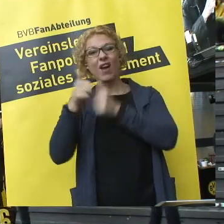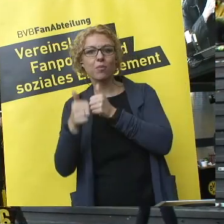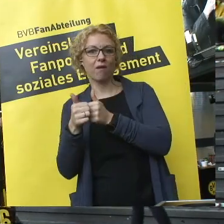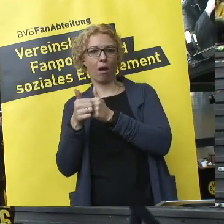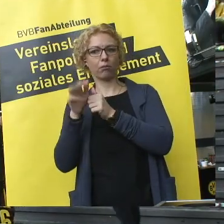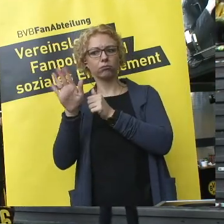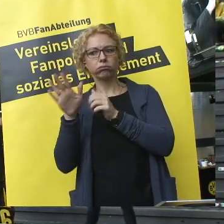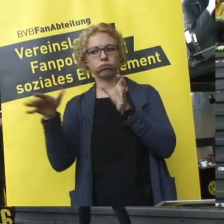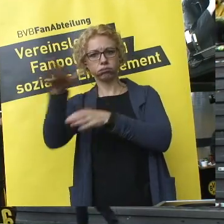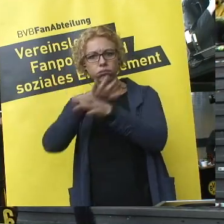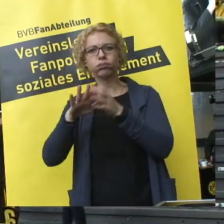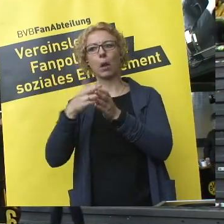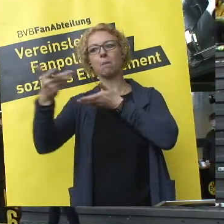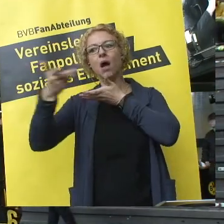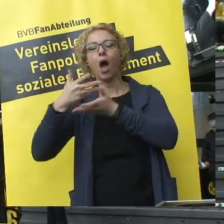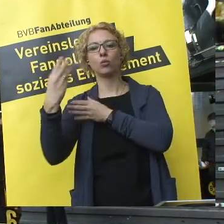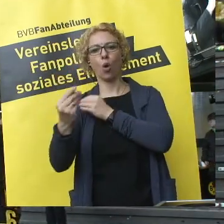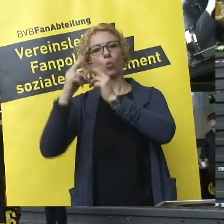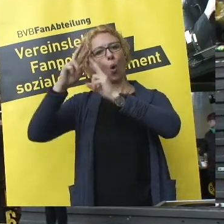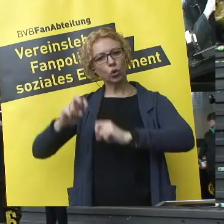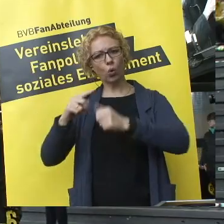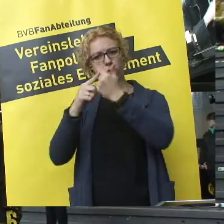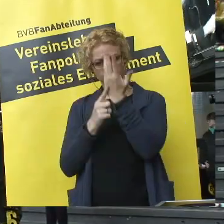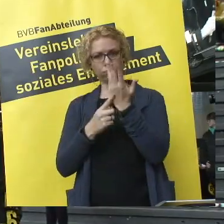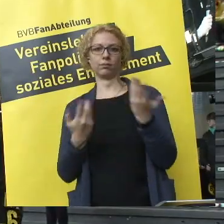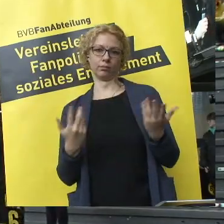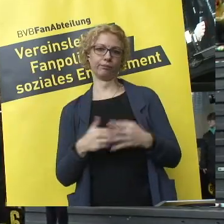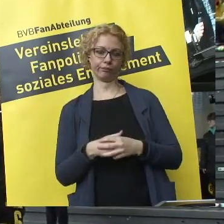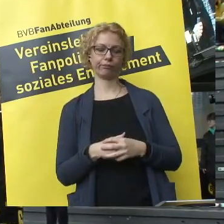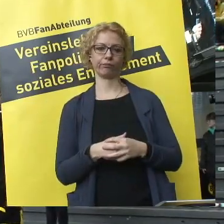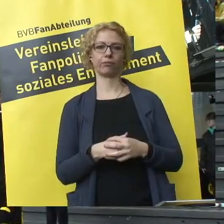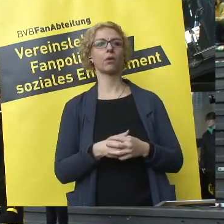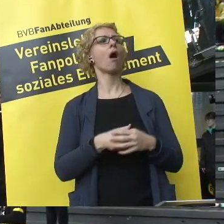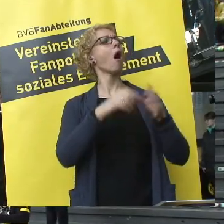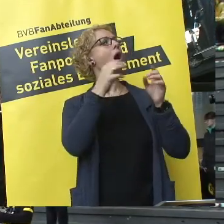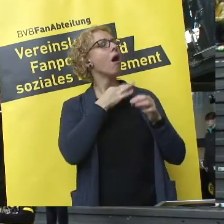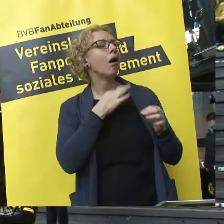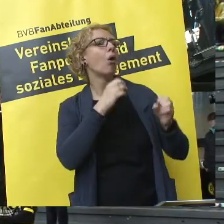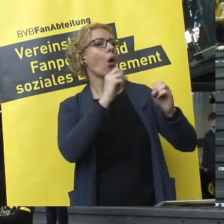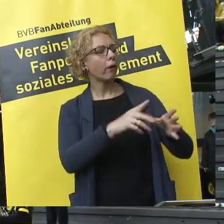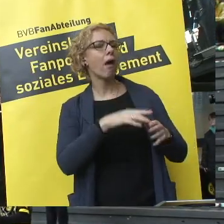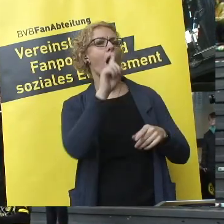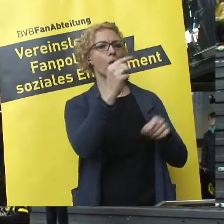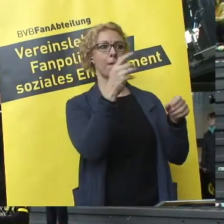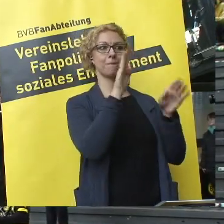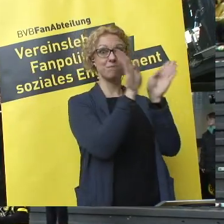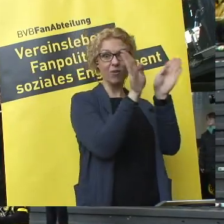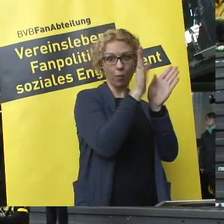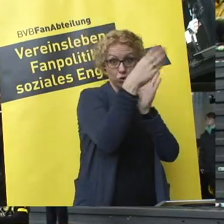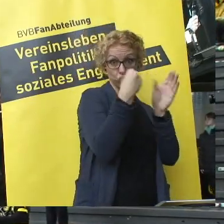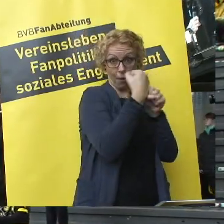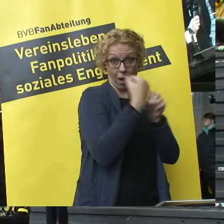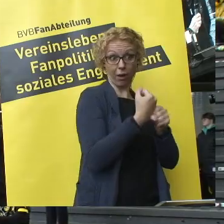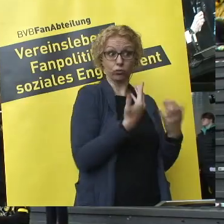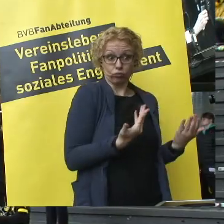Wettbewerbe noch beraten, untersucht und dergleichen. Okay, seit einiger Zeit arbeitet ihr auch mit dem BVB zusammen. Das ist